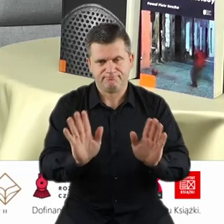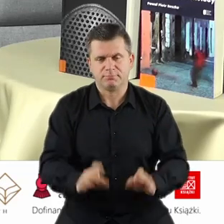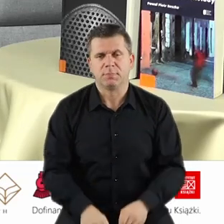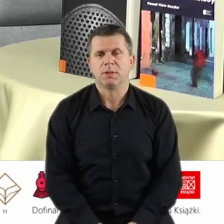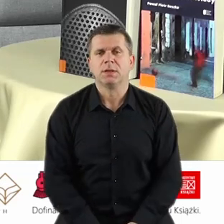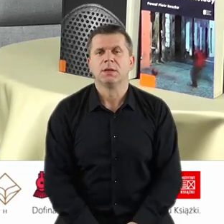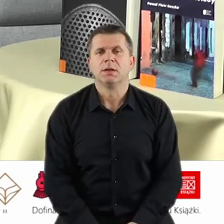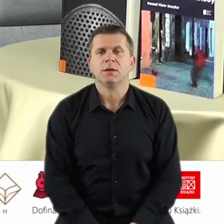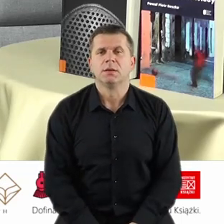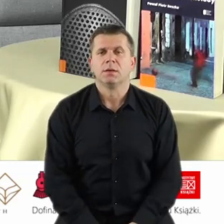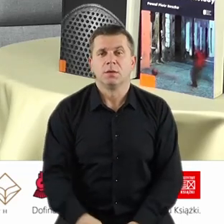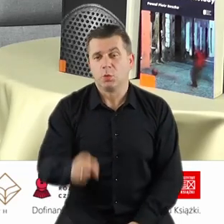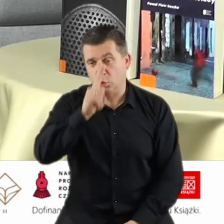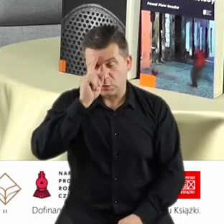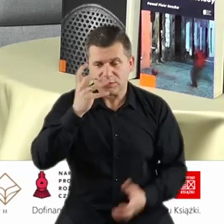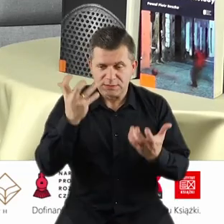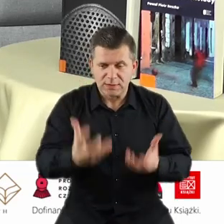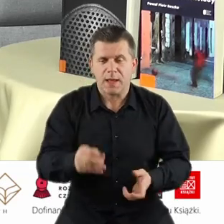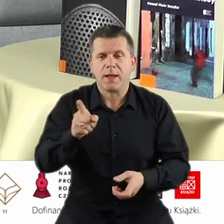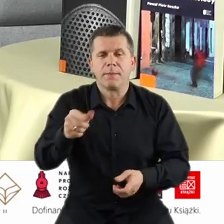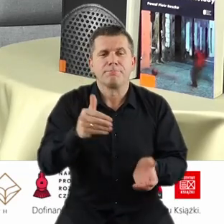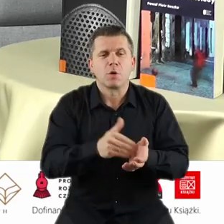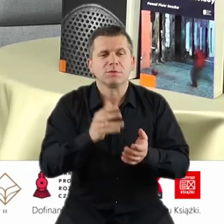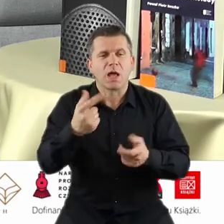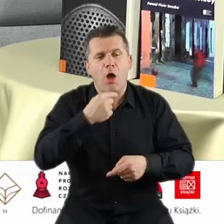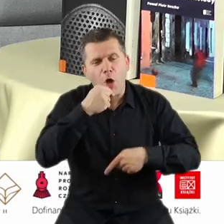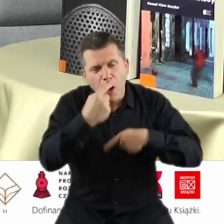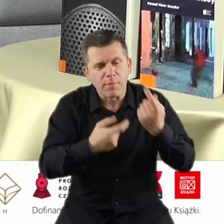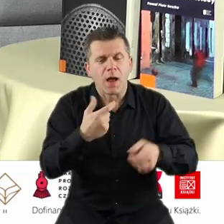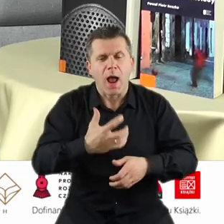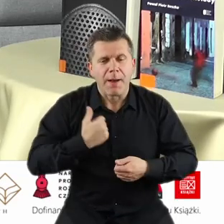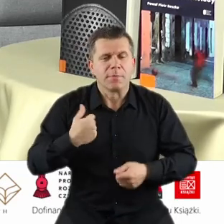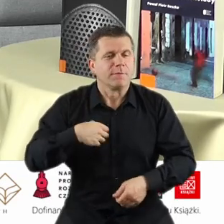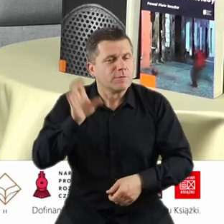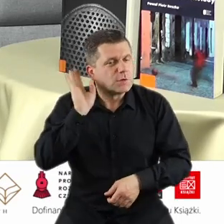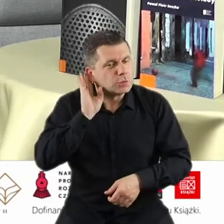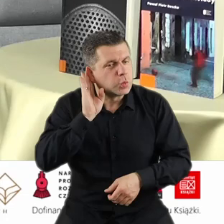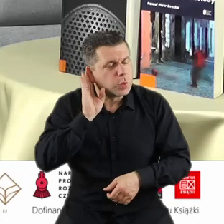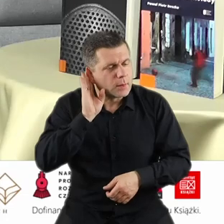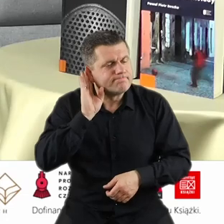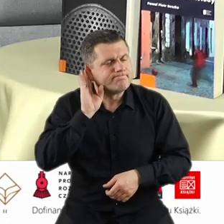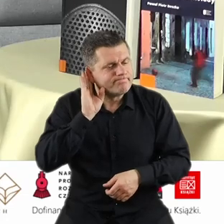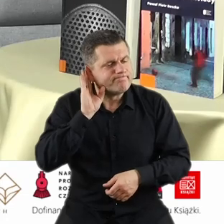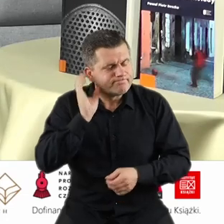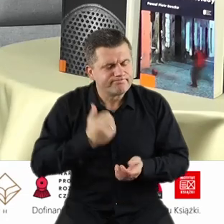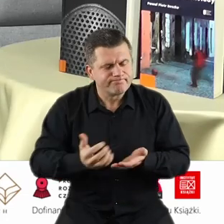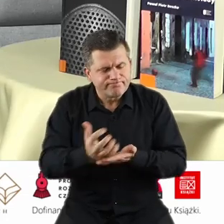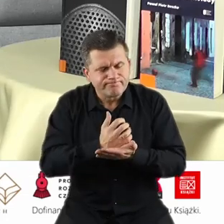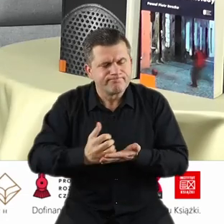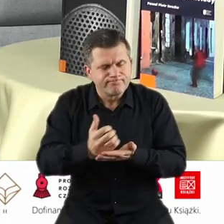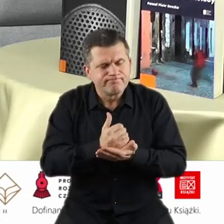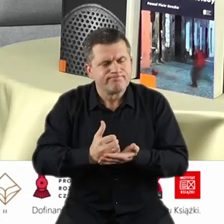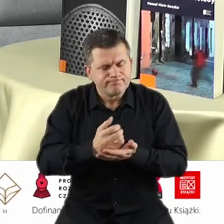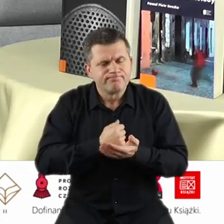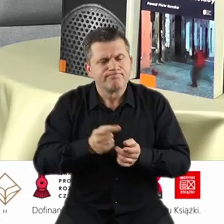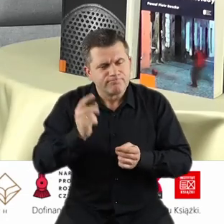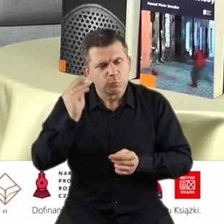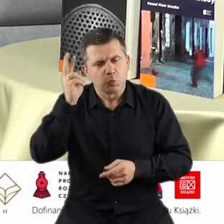że po prostu ludzie potrzebują być wysłuchani, że im to coś daje i że ich